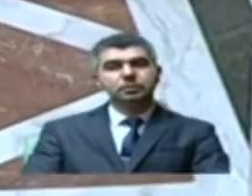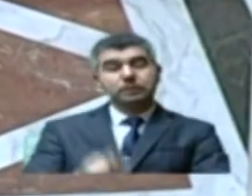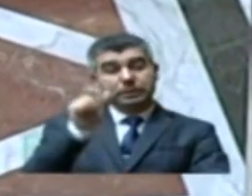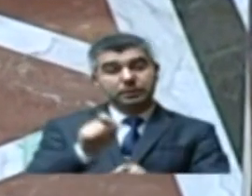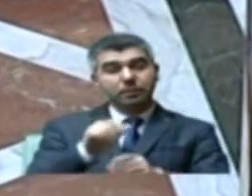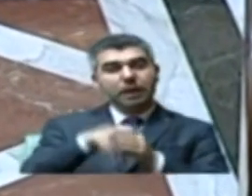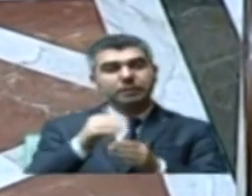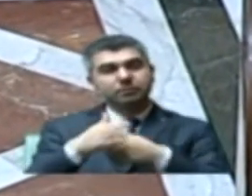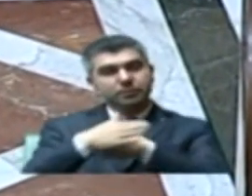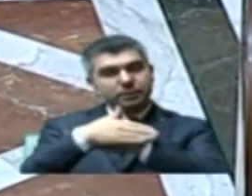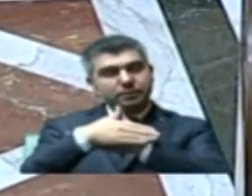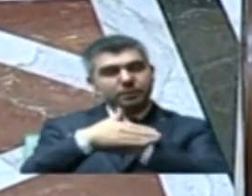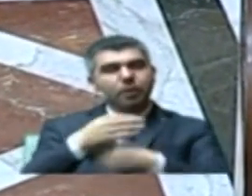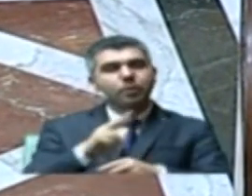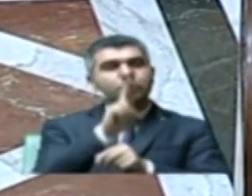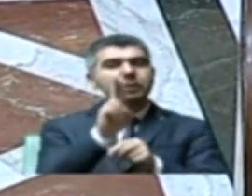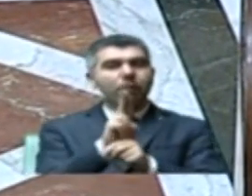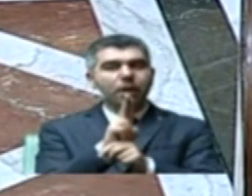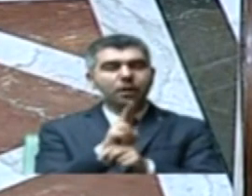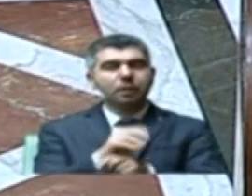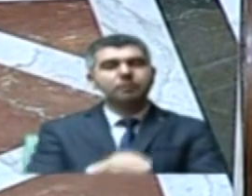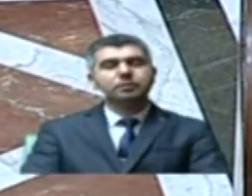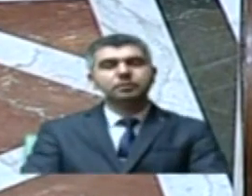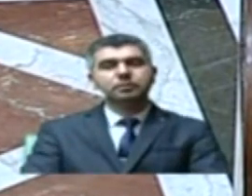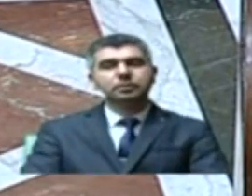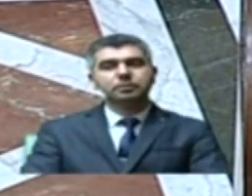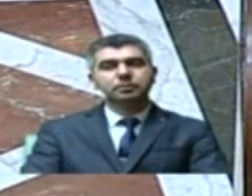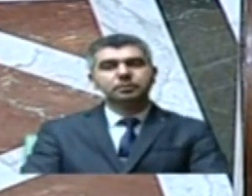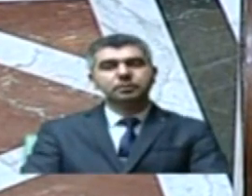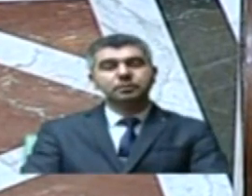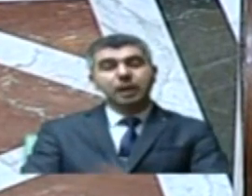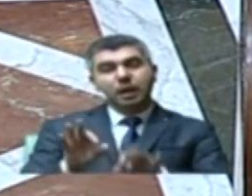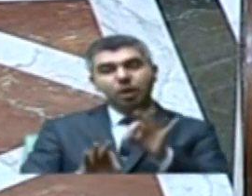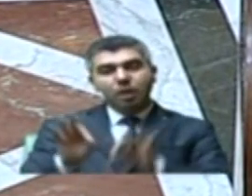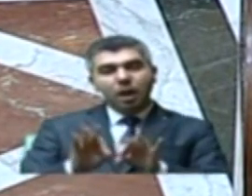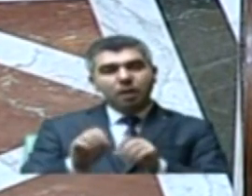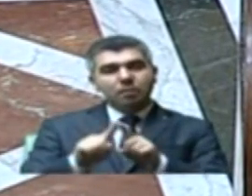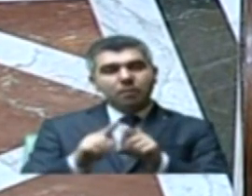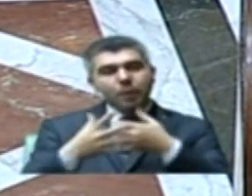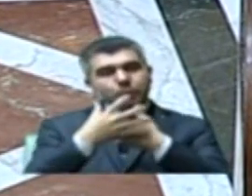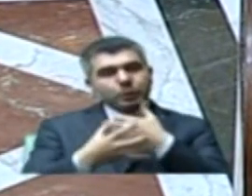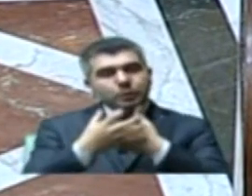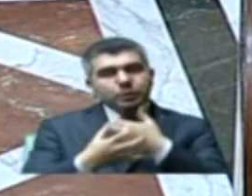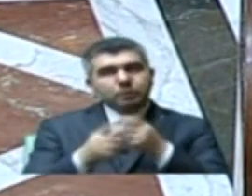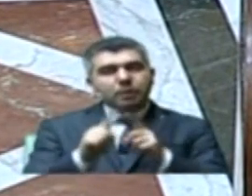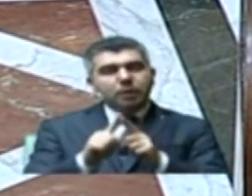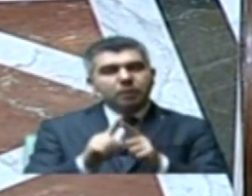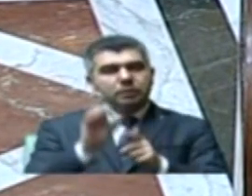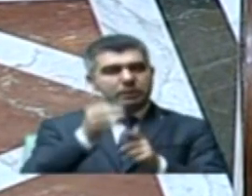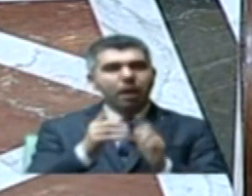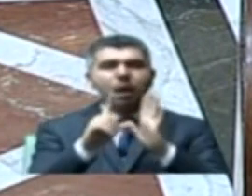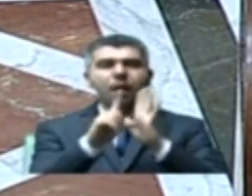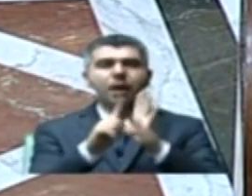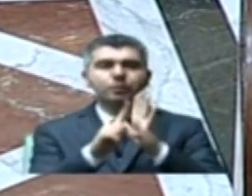لفريق التجمع الوطني الأحرار على هذا السؤال. إذن هي إجراءات تحصيل تباشر وفق ما هو منصوص عليه